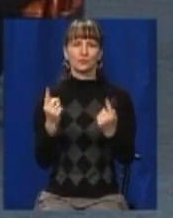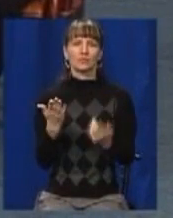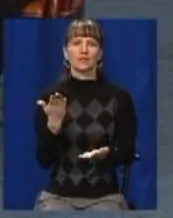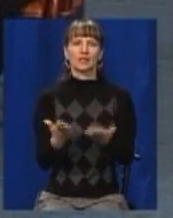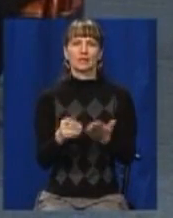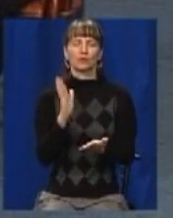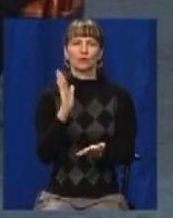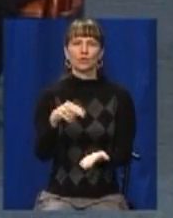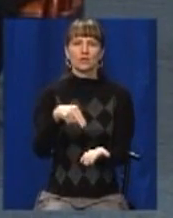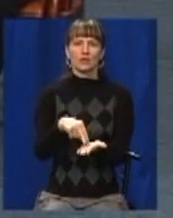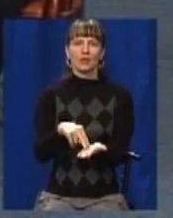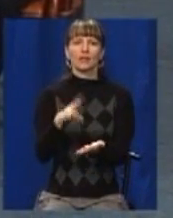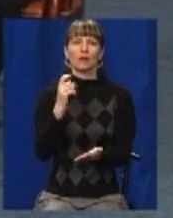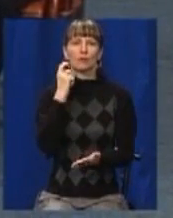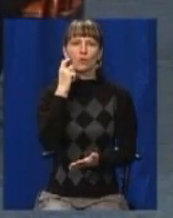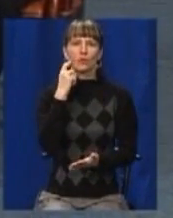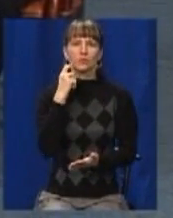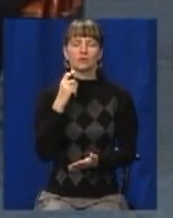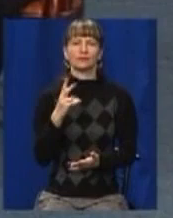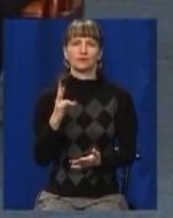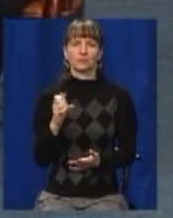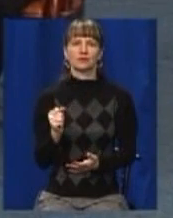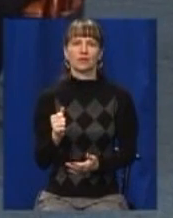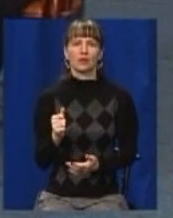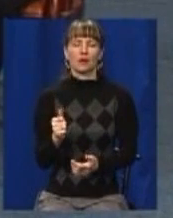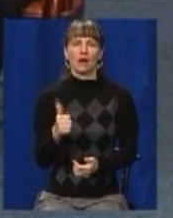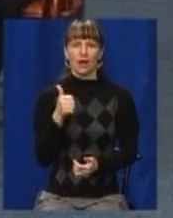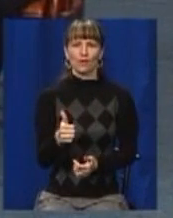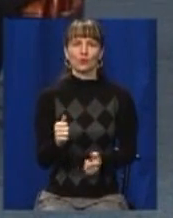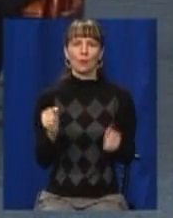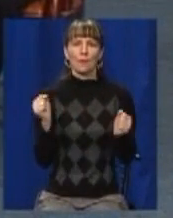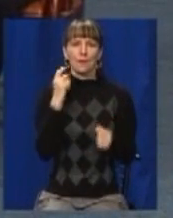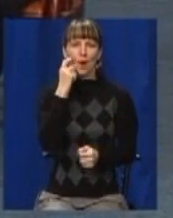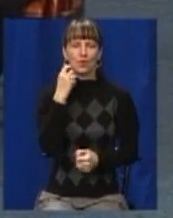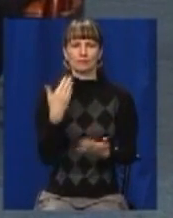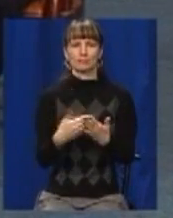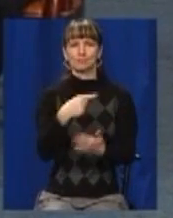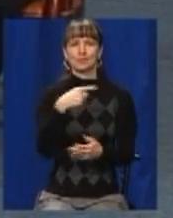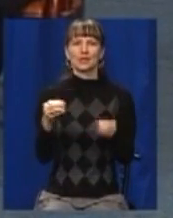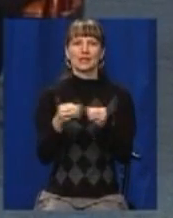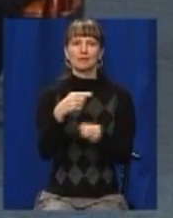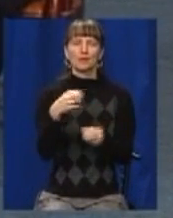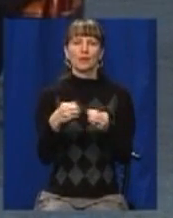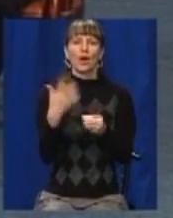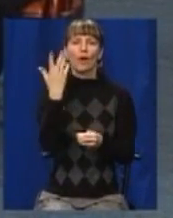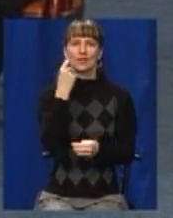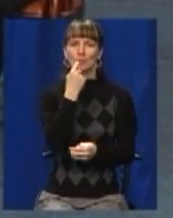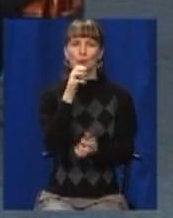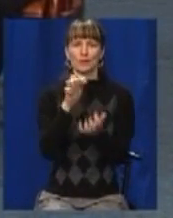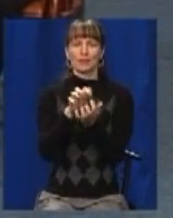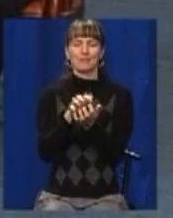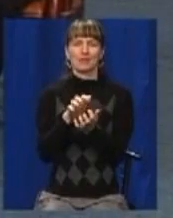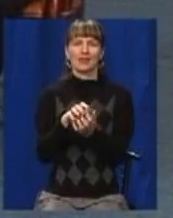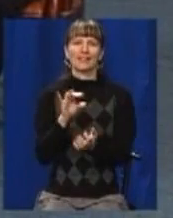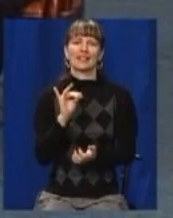ти будеш стояти десь на морозі, на хорошому такому, знаєш, добрячому морозі, насправді, мінус 10, мінус 15, коли в тебе зуби просто так тремтять